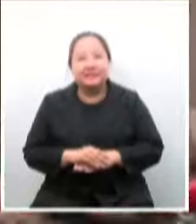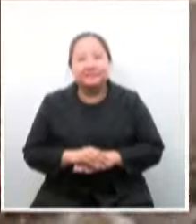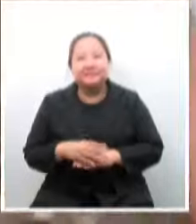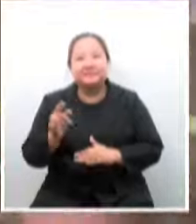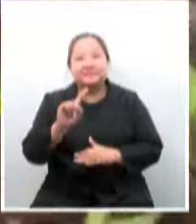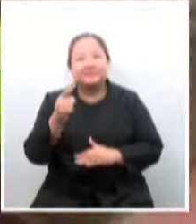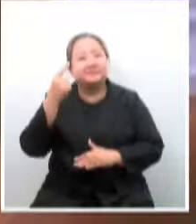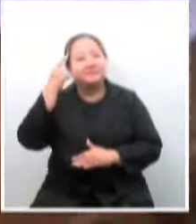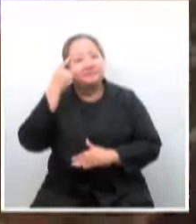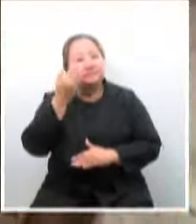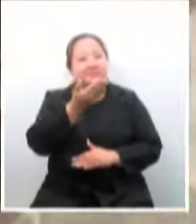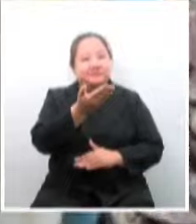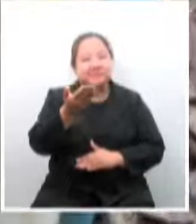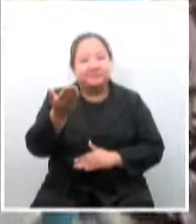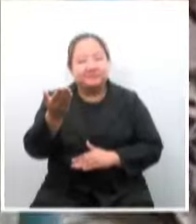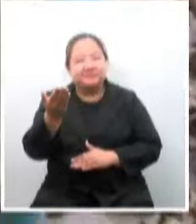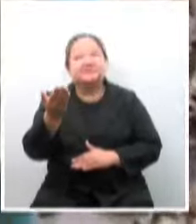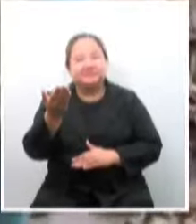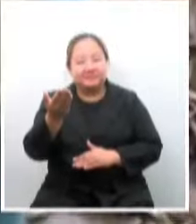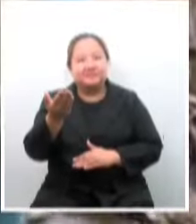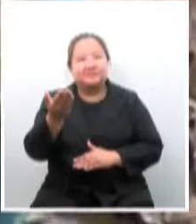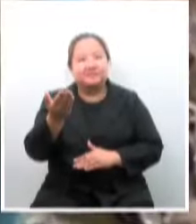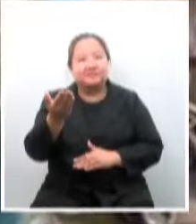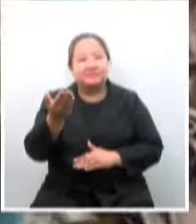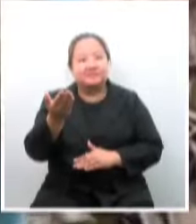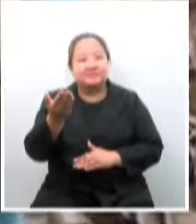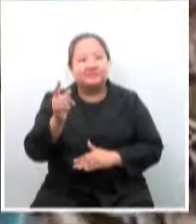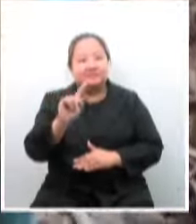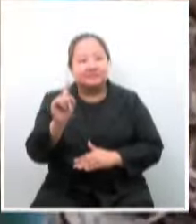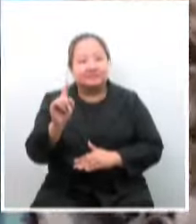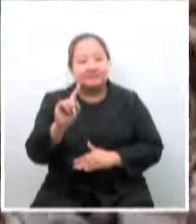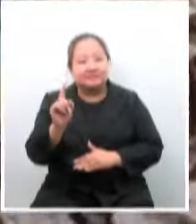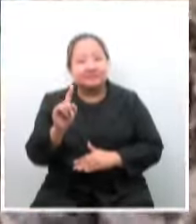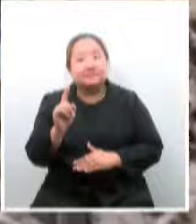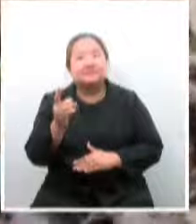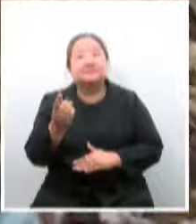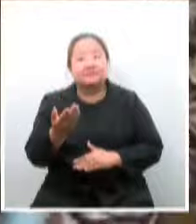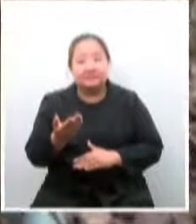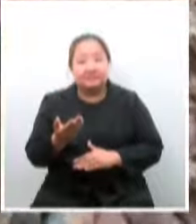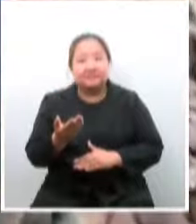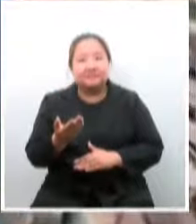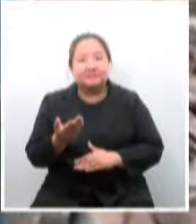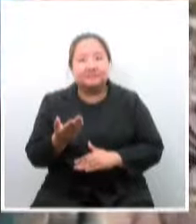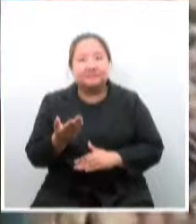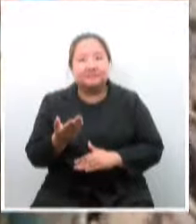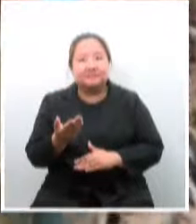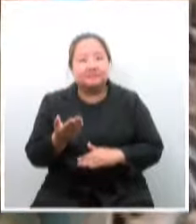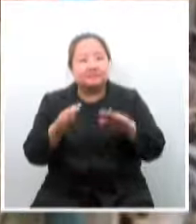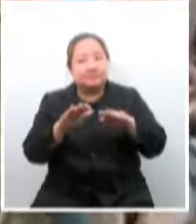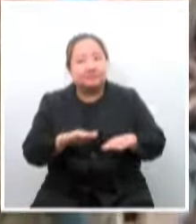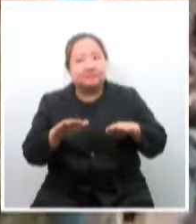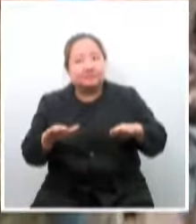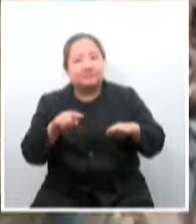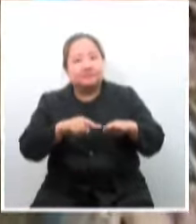เจ้าคงคิดคงบ่นว่าอะไรนักหนาเด็กน้อย